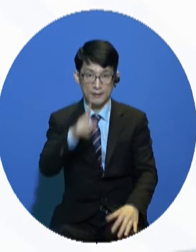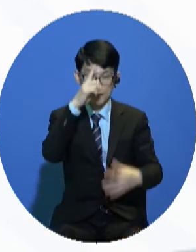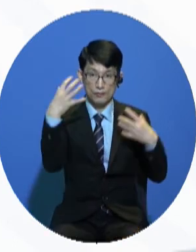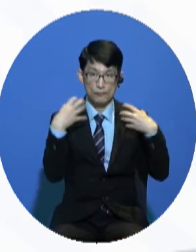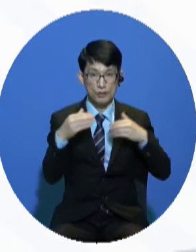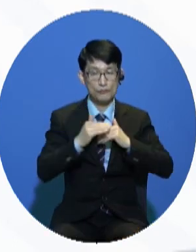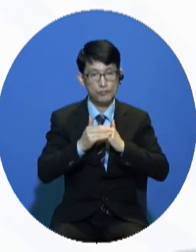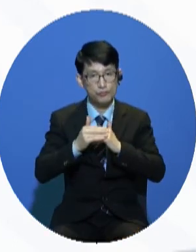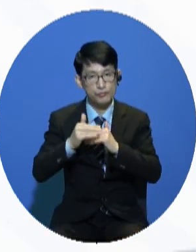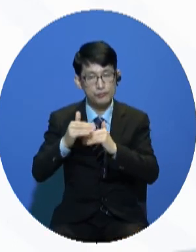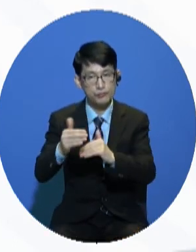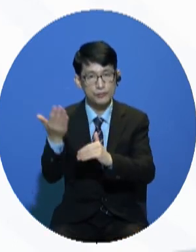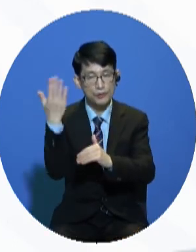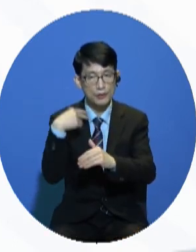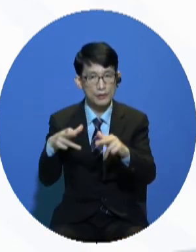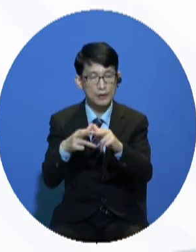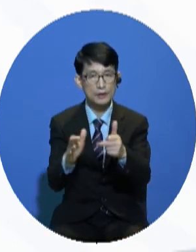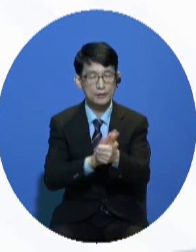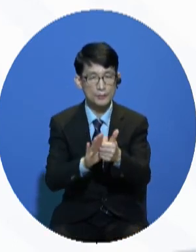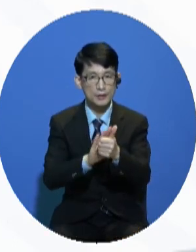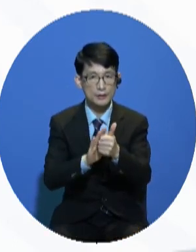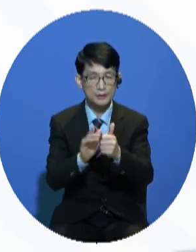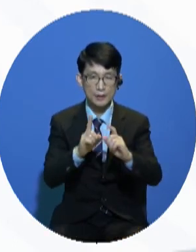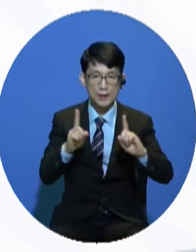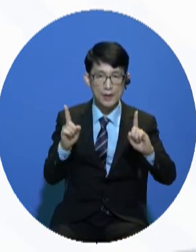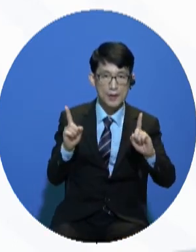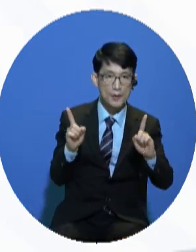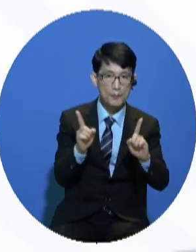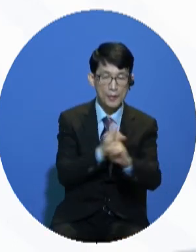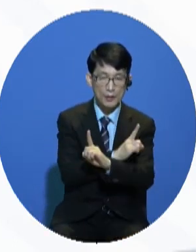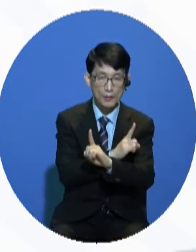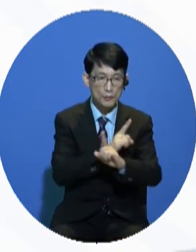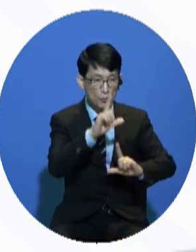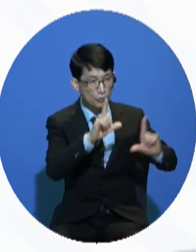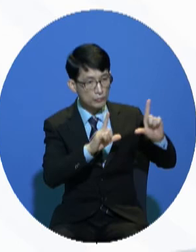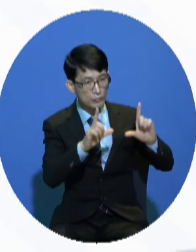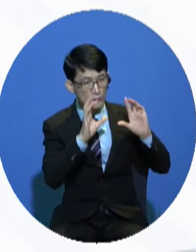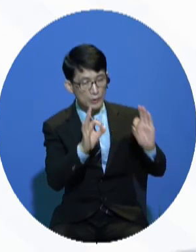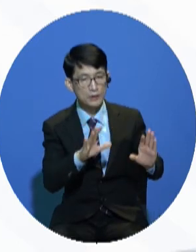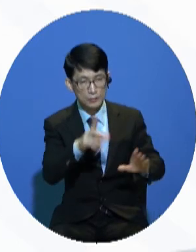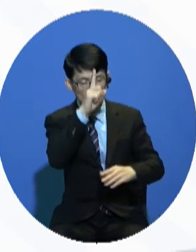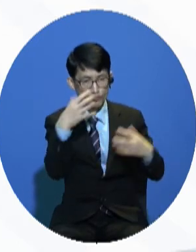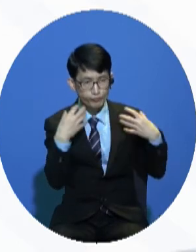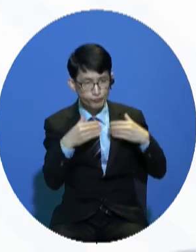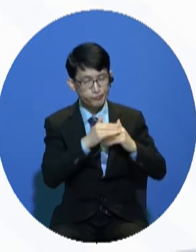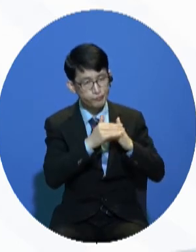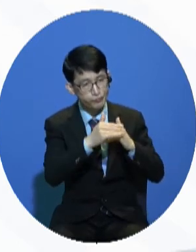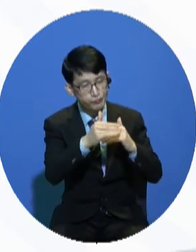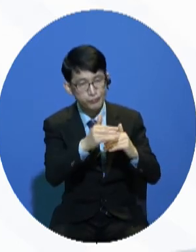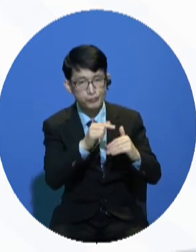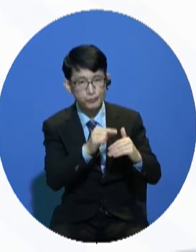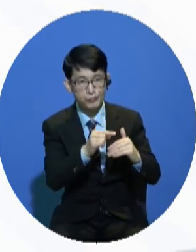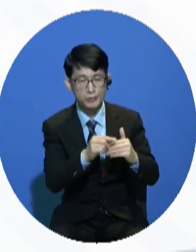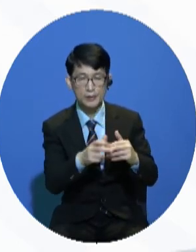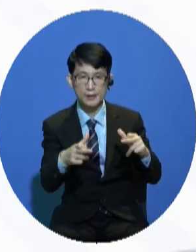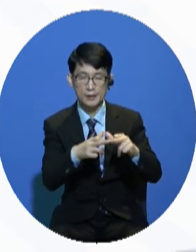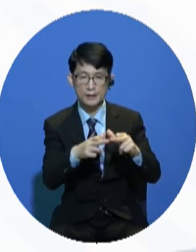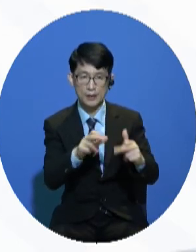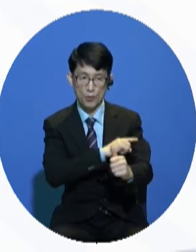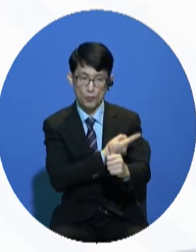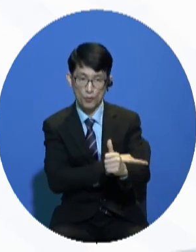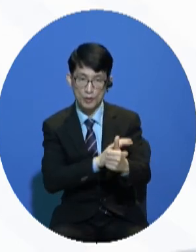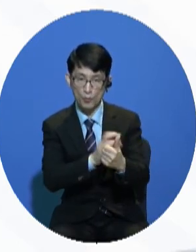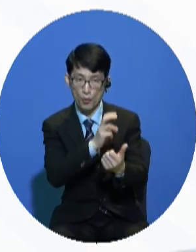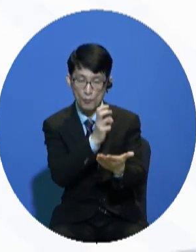추진해 왔던 그동안의 어떤 장애 서비스 개편 과정에서의 모습만 놓고 봤을 때도 정부가 추진하려고 하는 장애인 권리 보장법